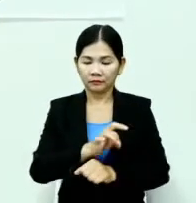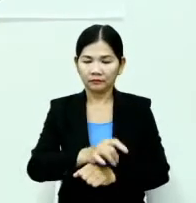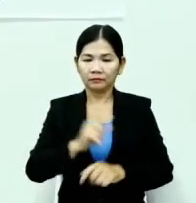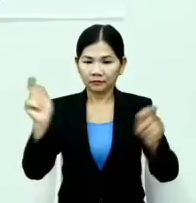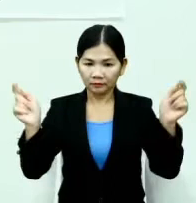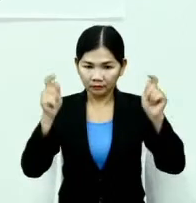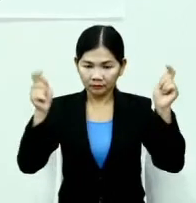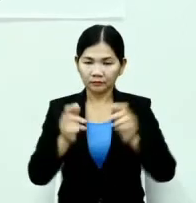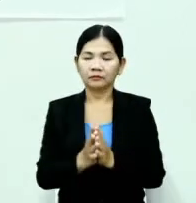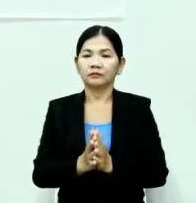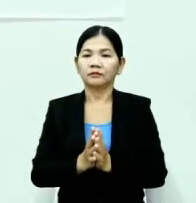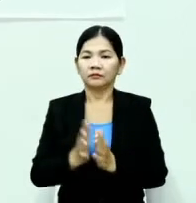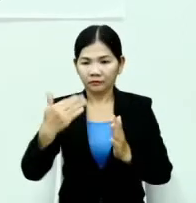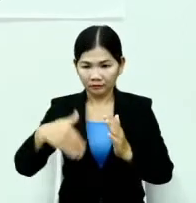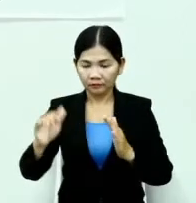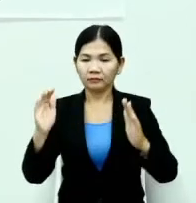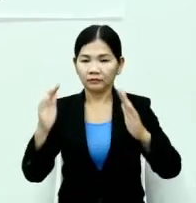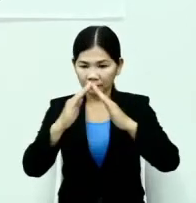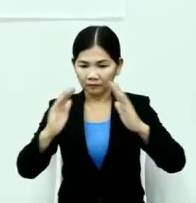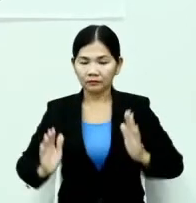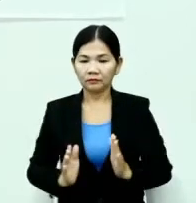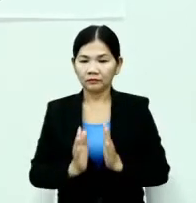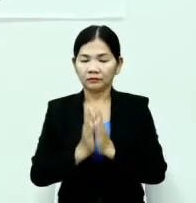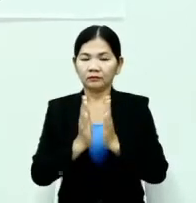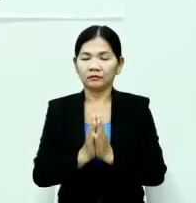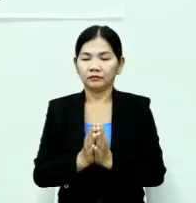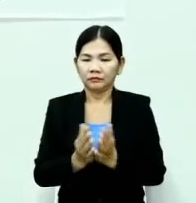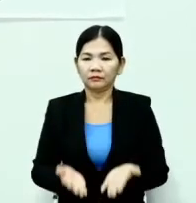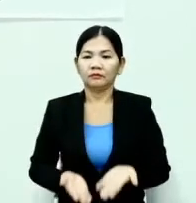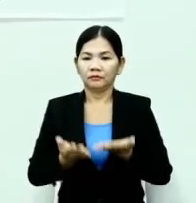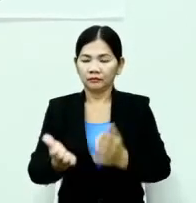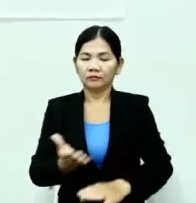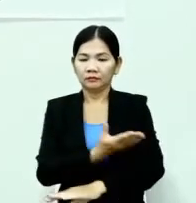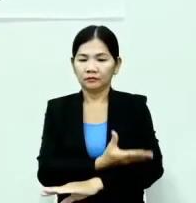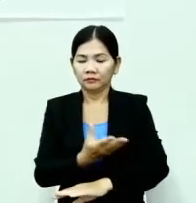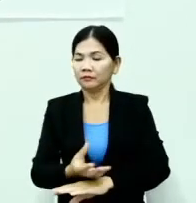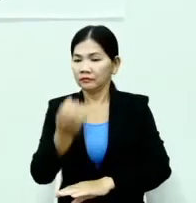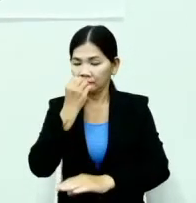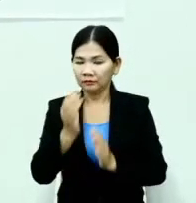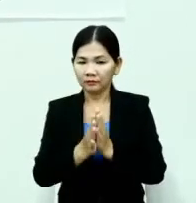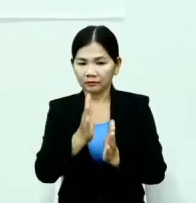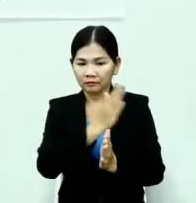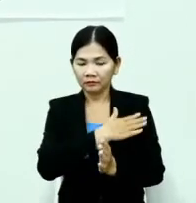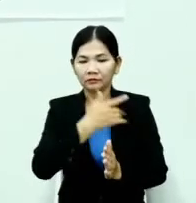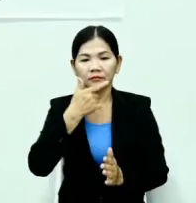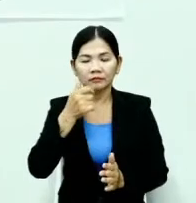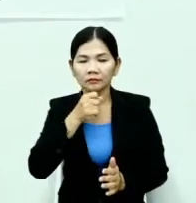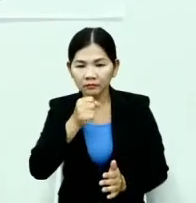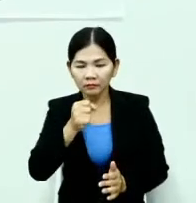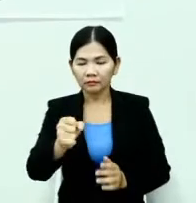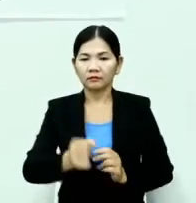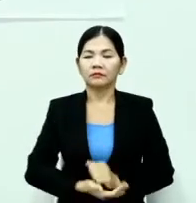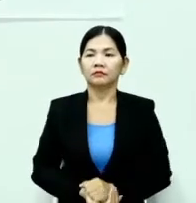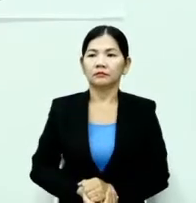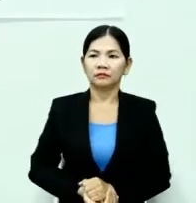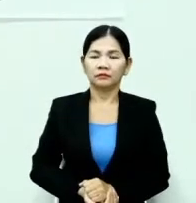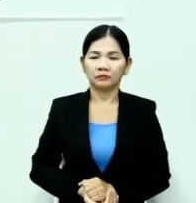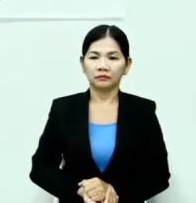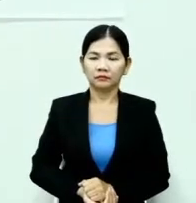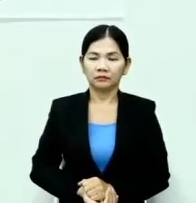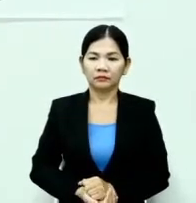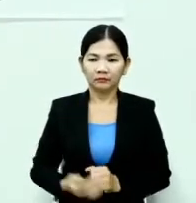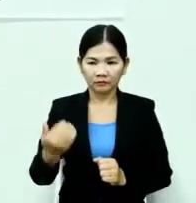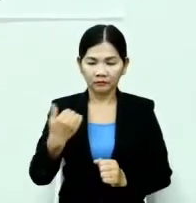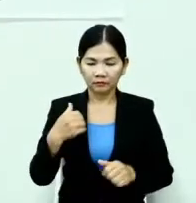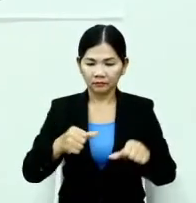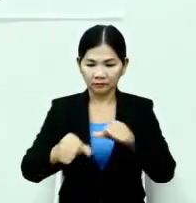bồn tiên con tay ta tờ vọt á con. Chà, con dục dần hán ta bà kem bà sang. Chà, mình dì chi ta chi á nè con. Chà, ta